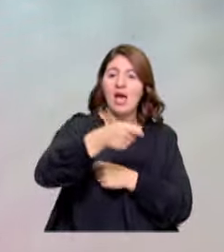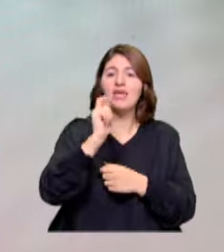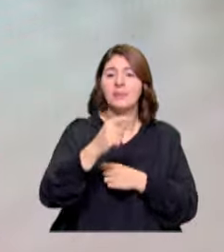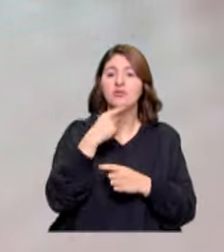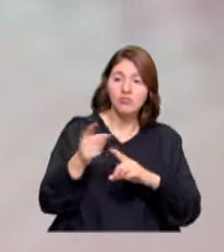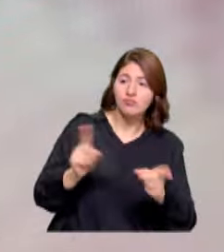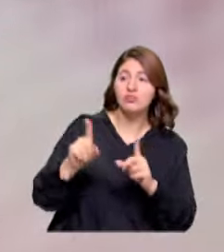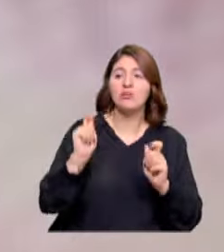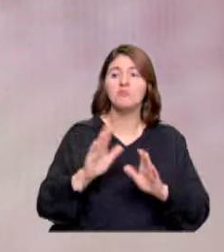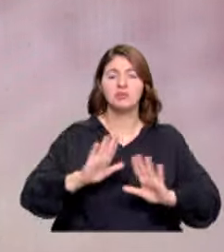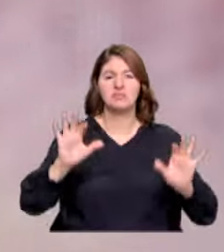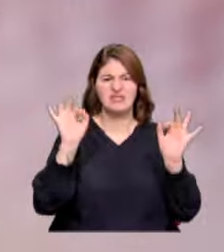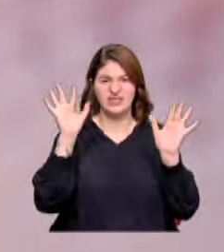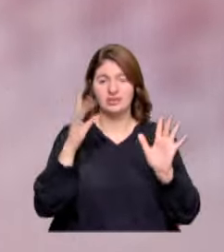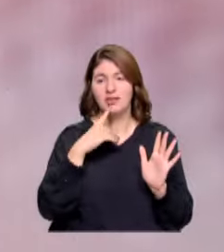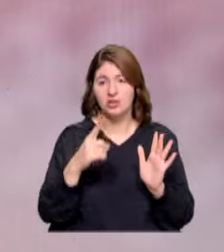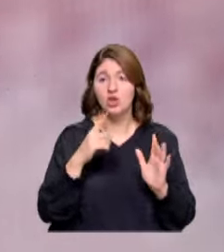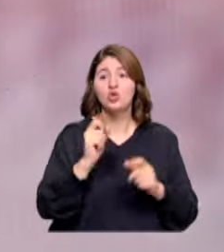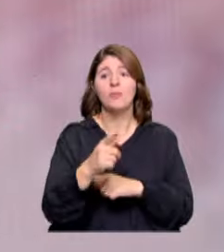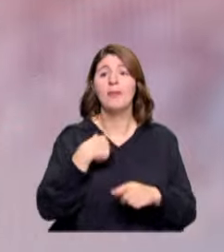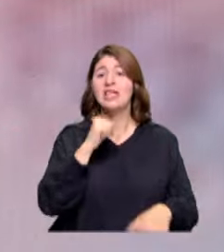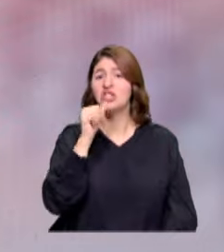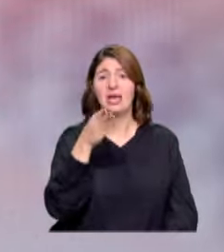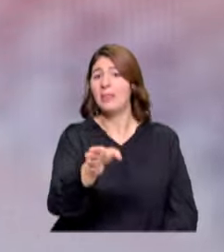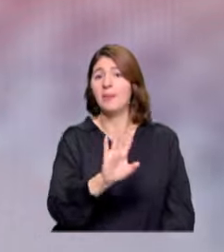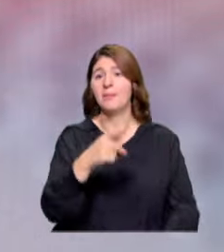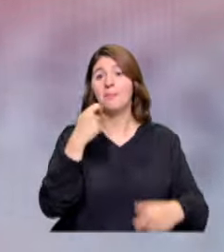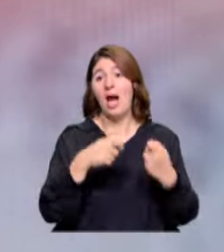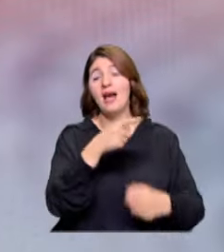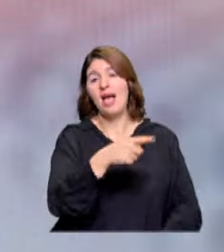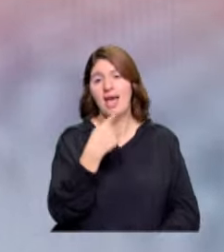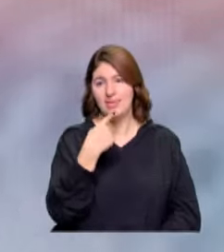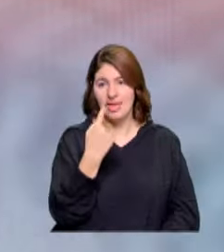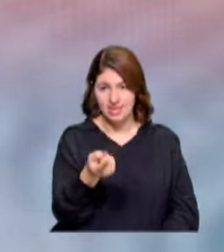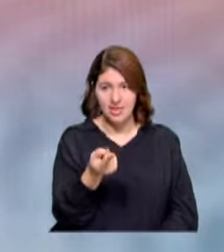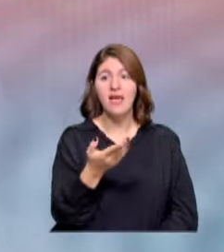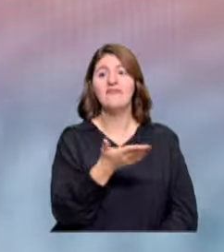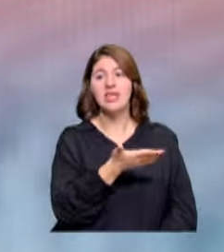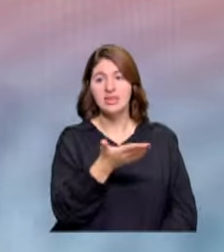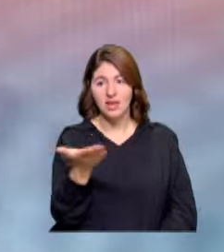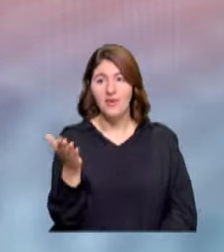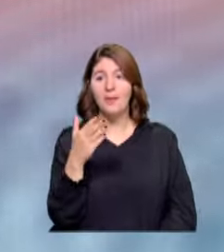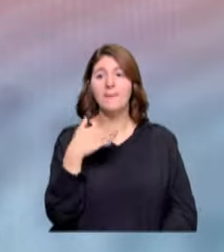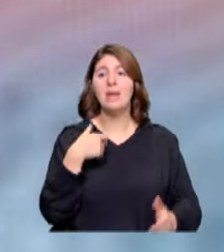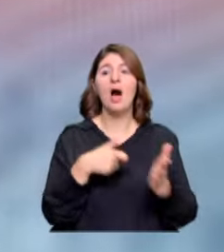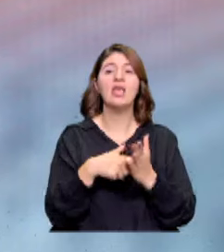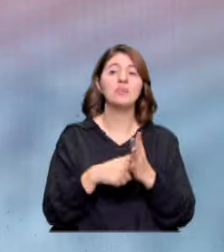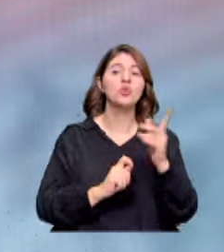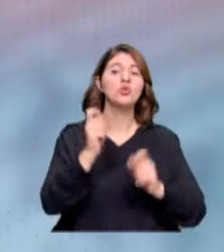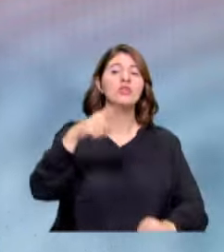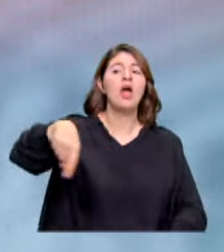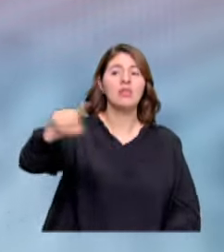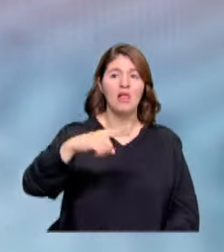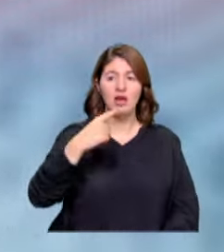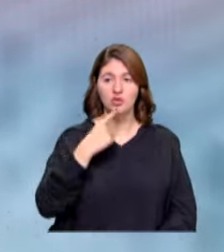fona yönlendirmedim dedi. Şubeye hiç gitmedim diye sözünü devam ettirdi ve adımı kullandılar